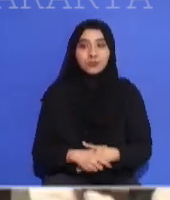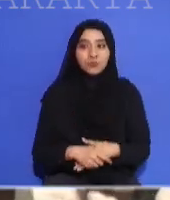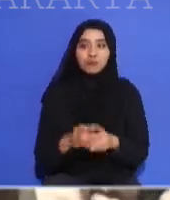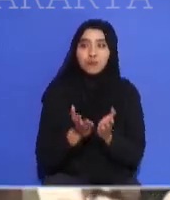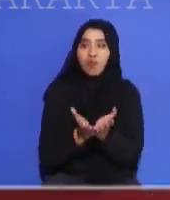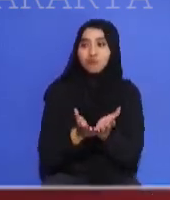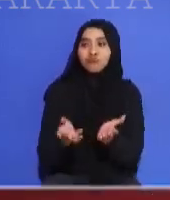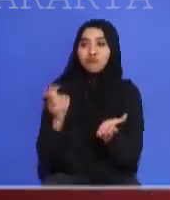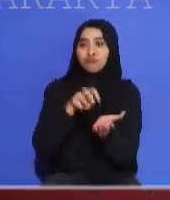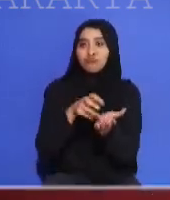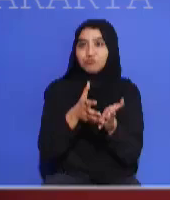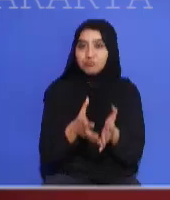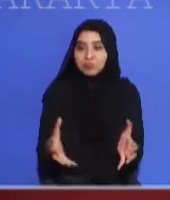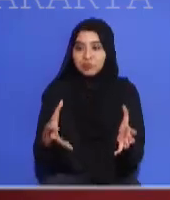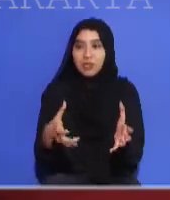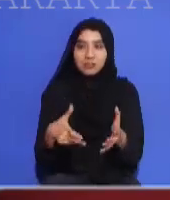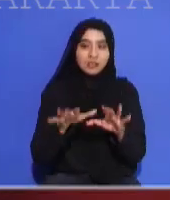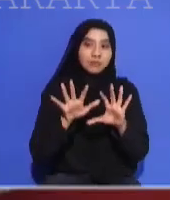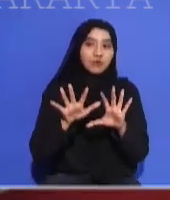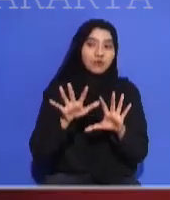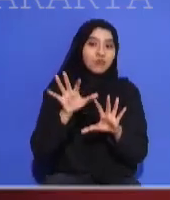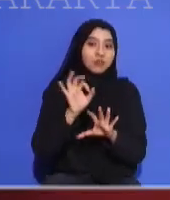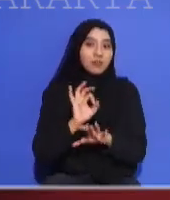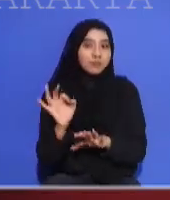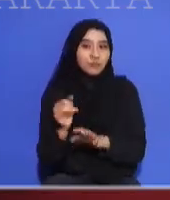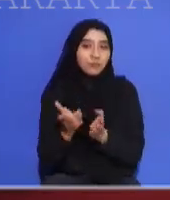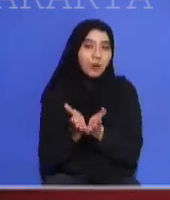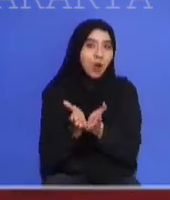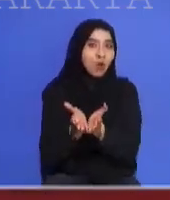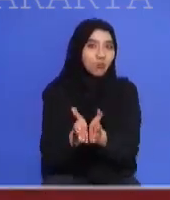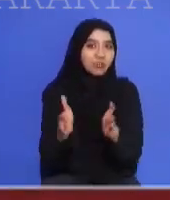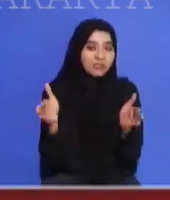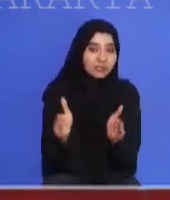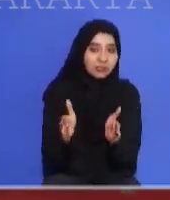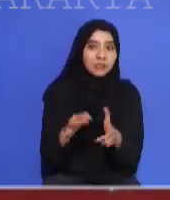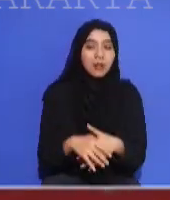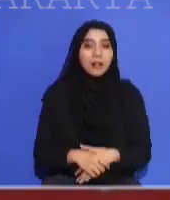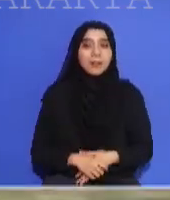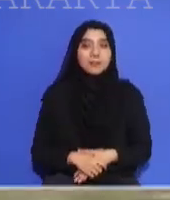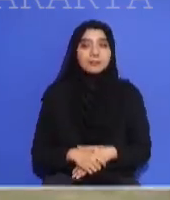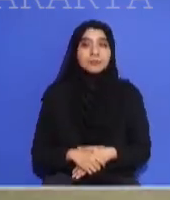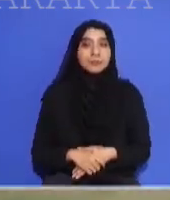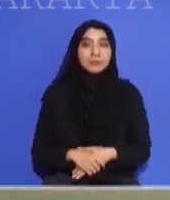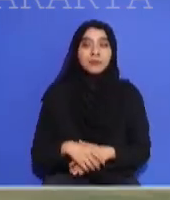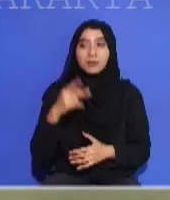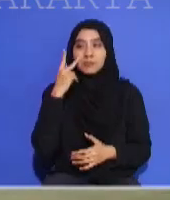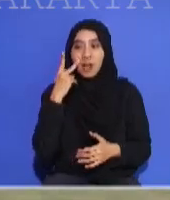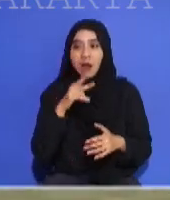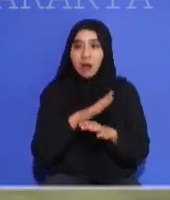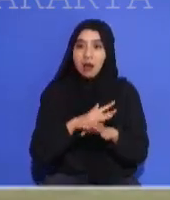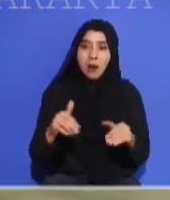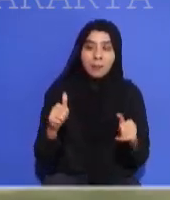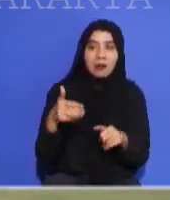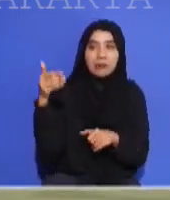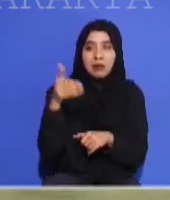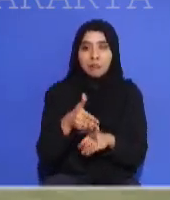ukuranipun ageng lan Rp12.000 kangge prau kano alit. Kangge njagi keamananipun, pelancong ingkang nitih baita dipun